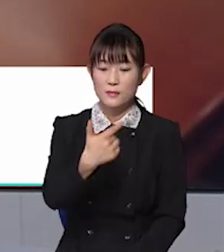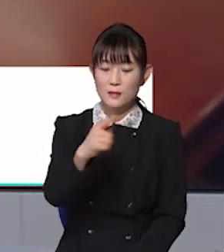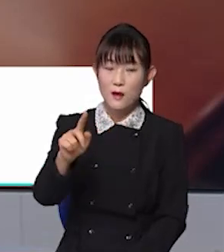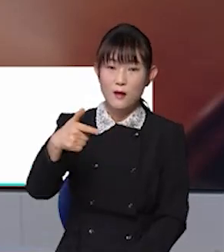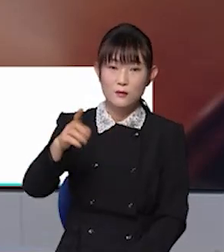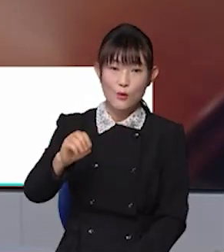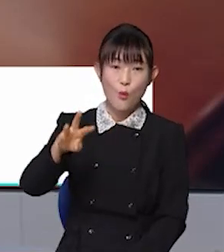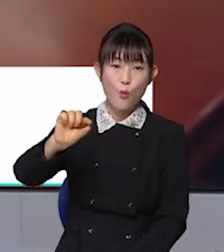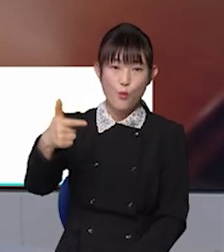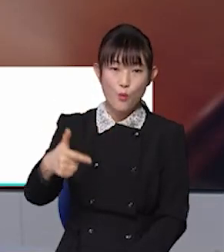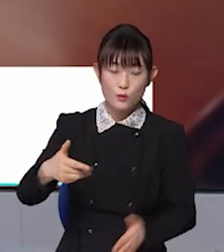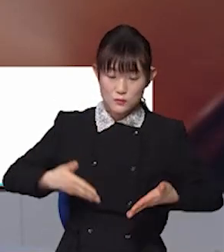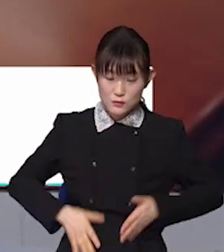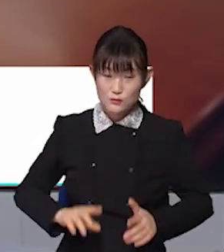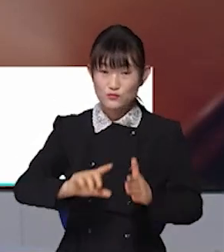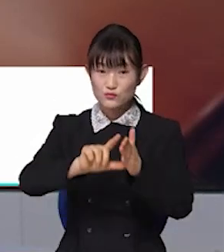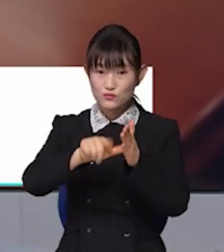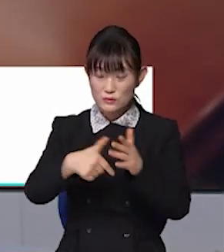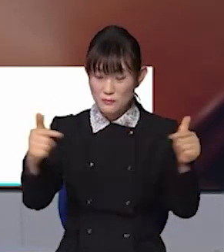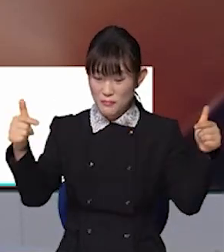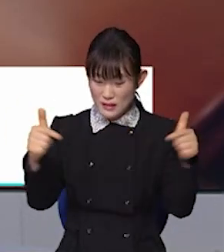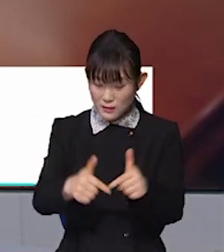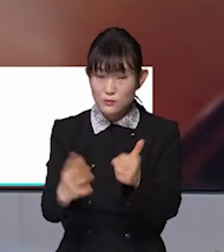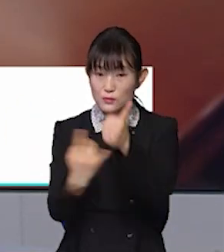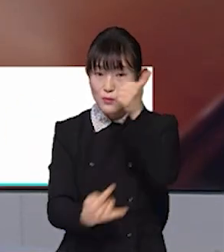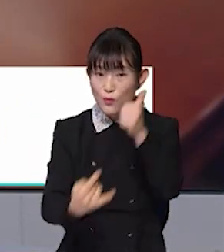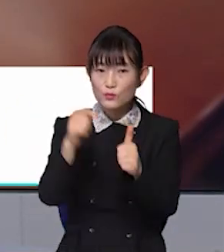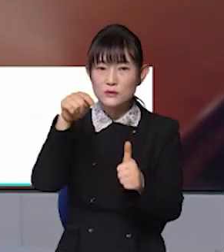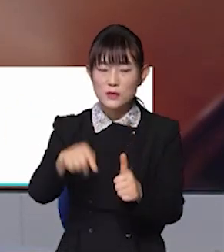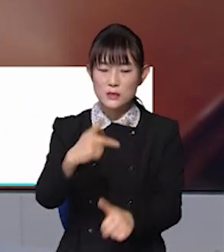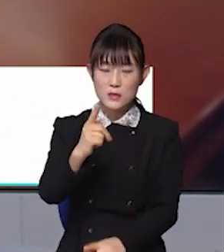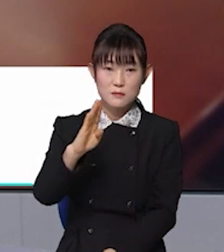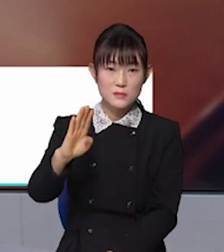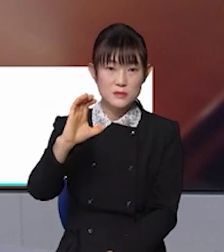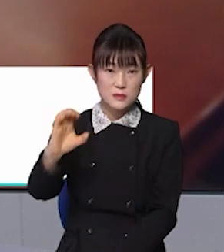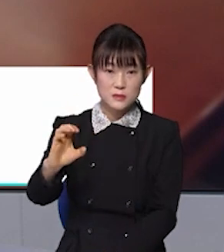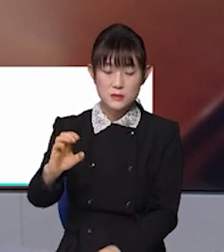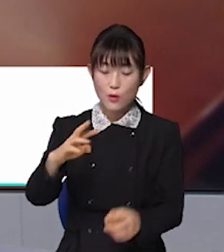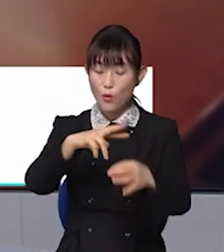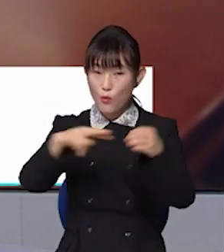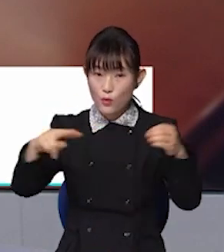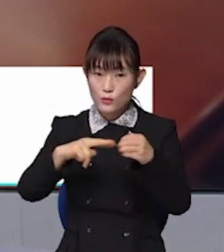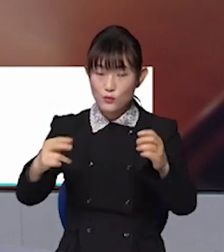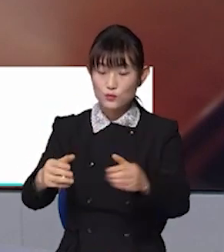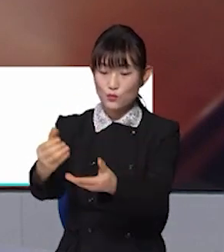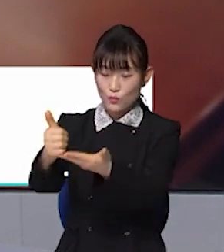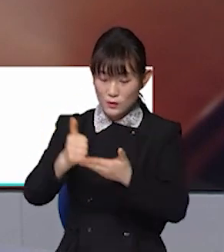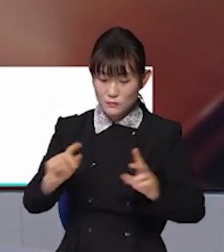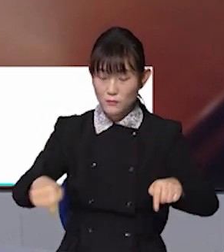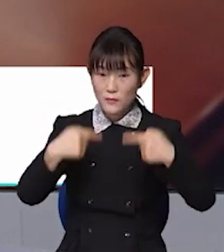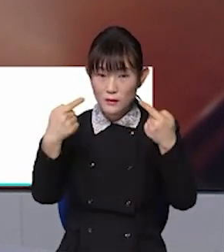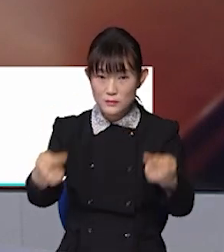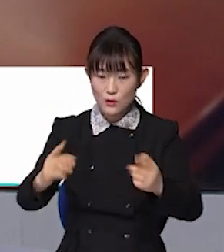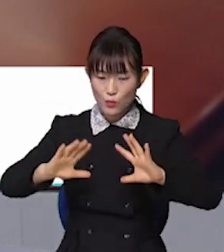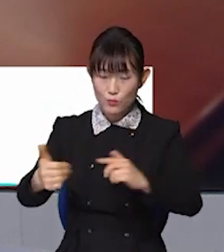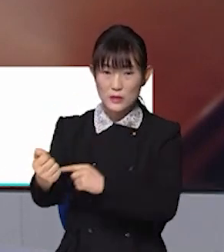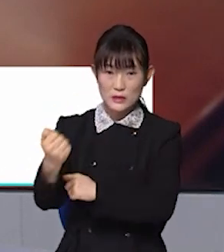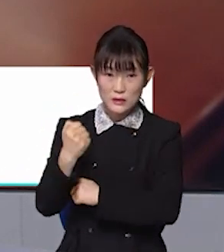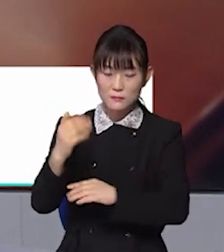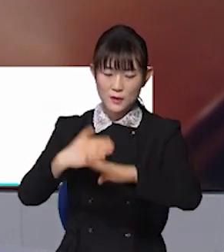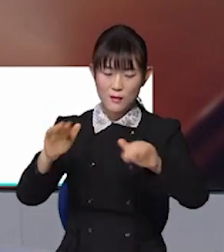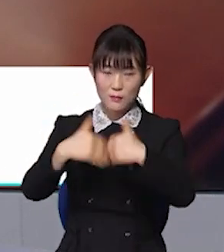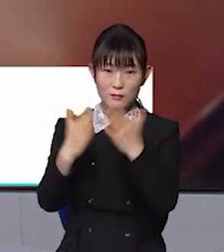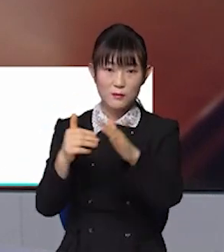나경원 저출산 고령사회위원회 부위원장이 KBC 여의도 초대석에 출연해 사실상 국민의힘 당대표 출마